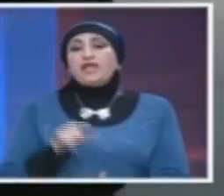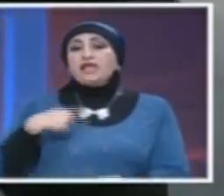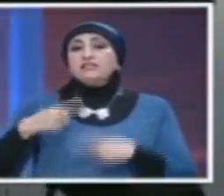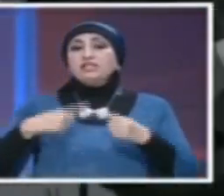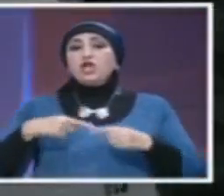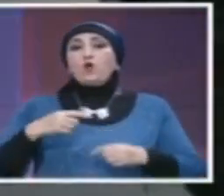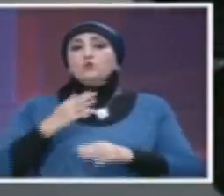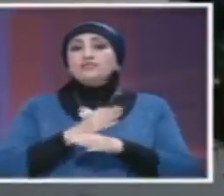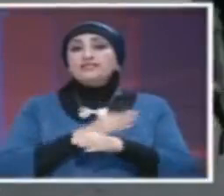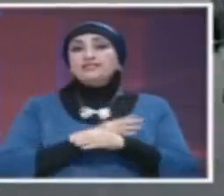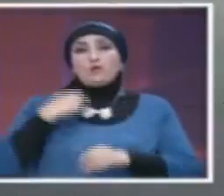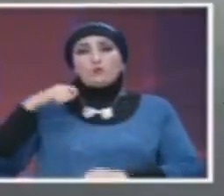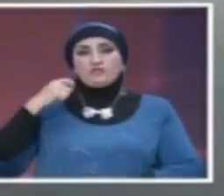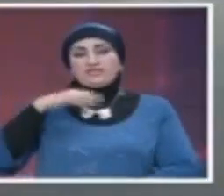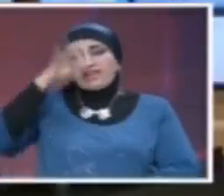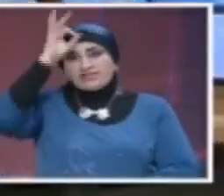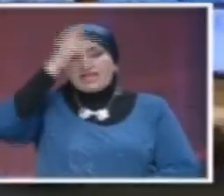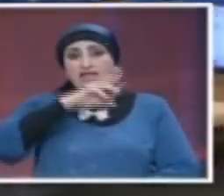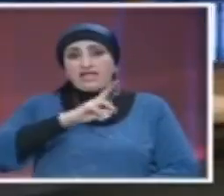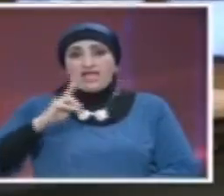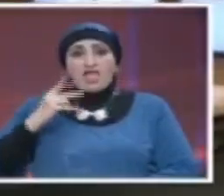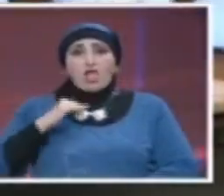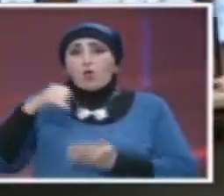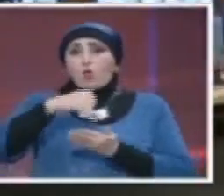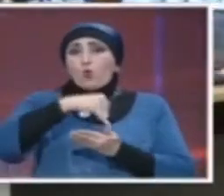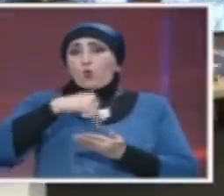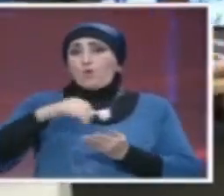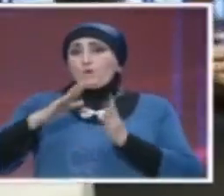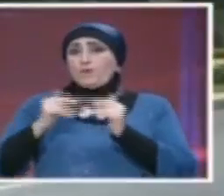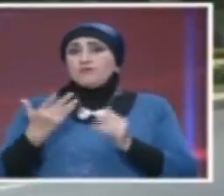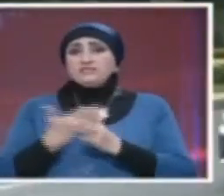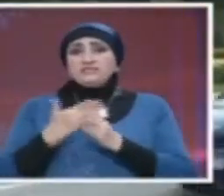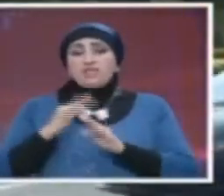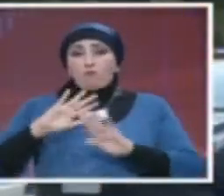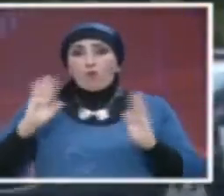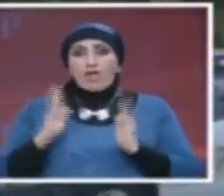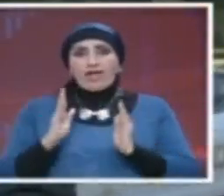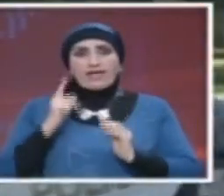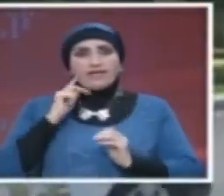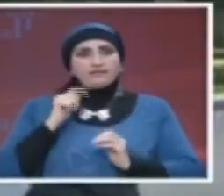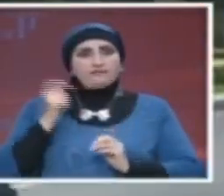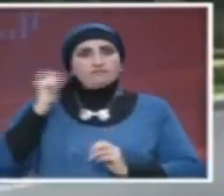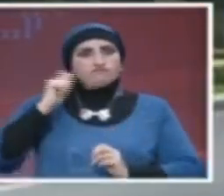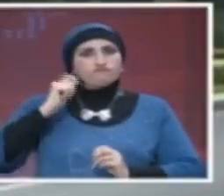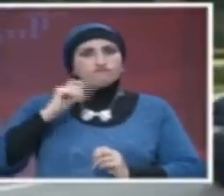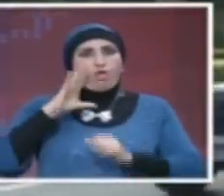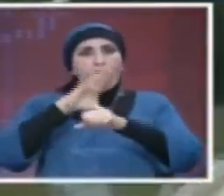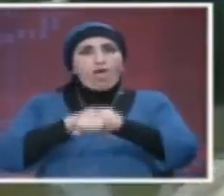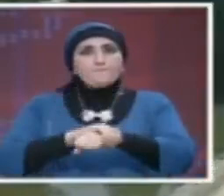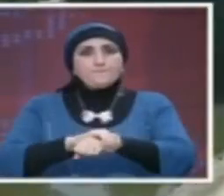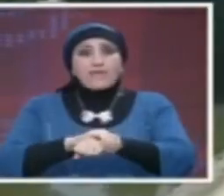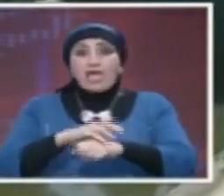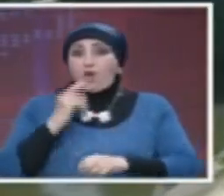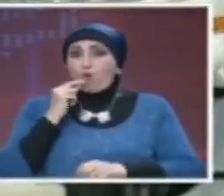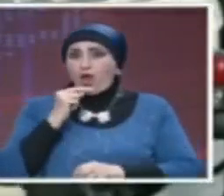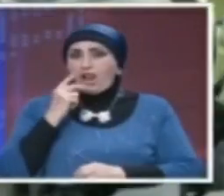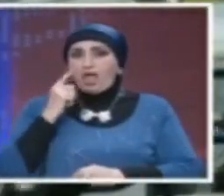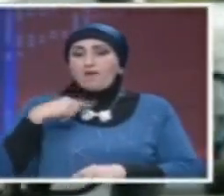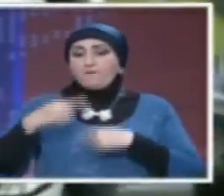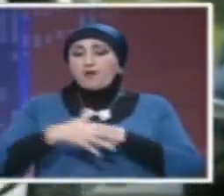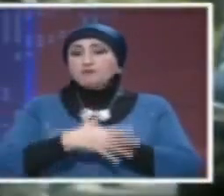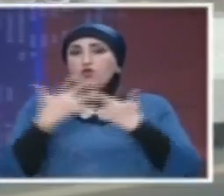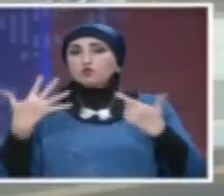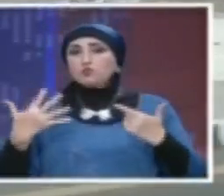تتواصل جهود وزارة الداخلية على مستوى الجمهورية لمواجهة الجريمة بكافة صورها وعلى مدار